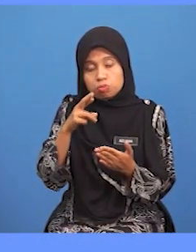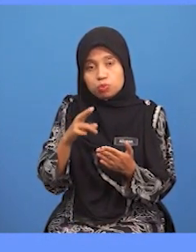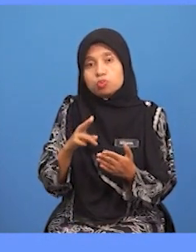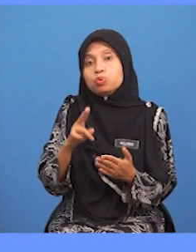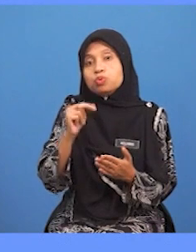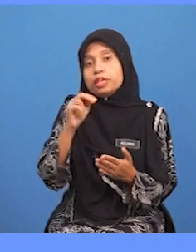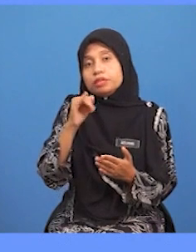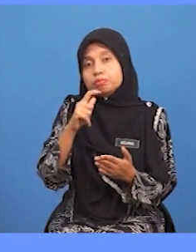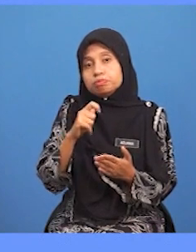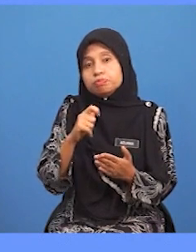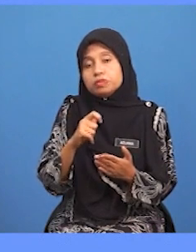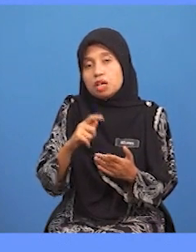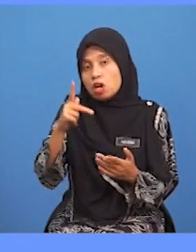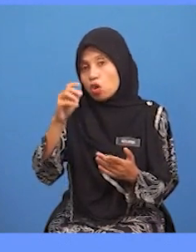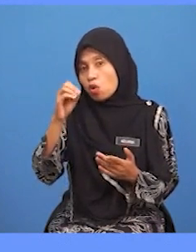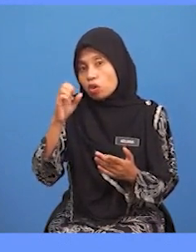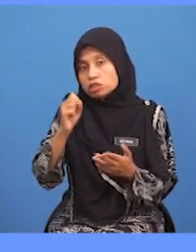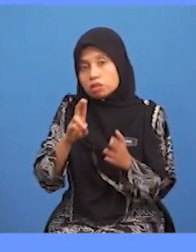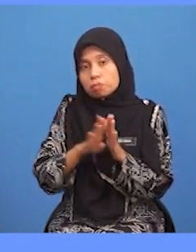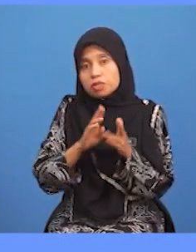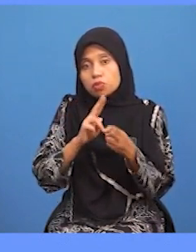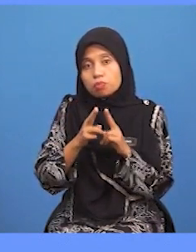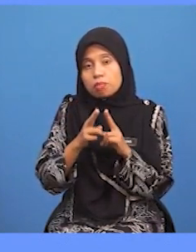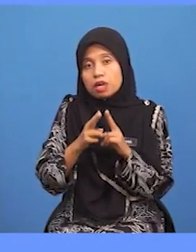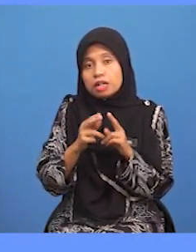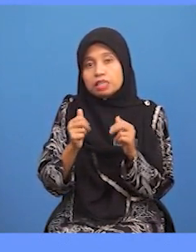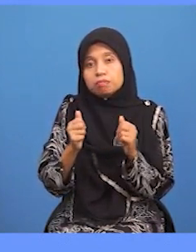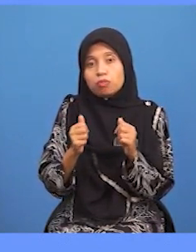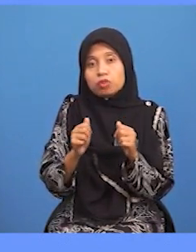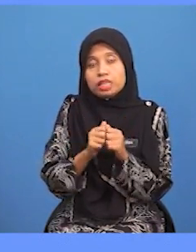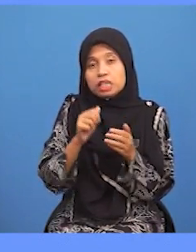50,000 unit. Kos berubah seunit dapat dikira